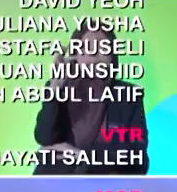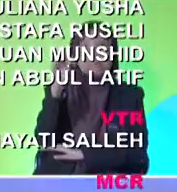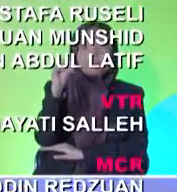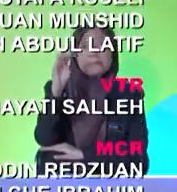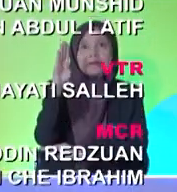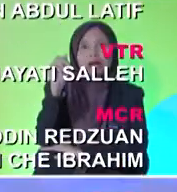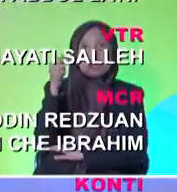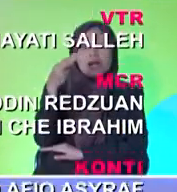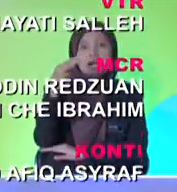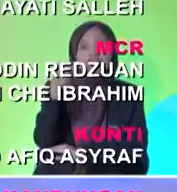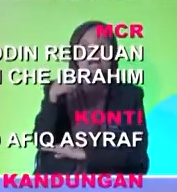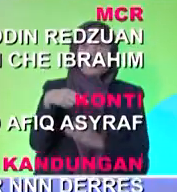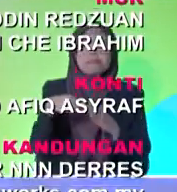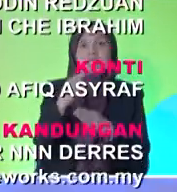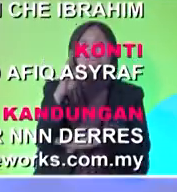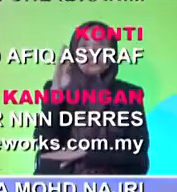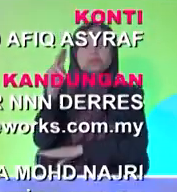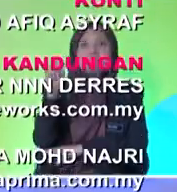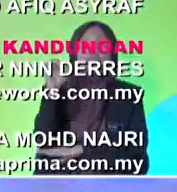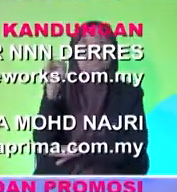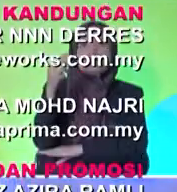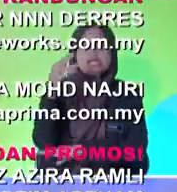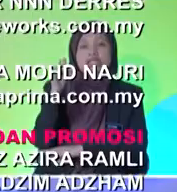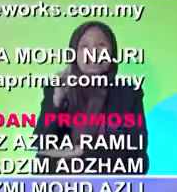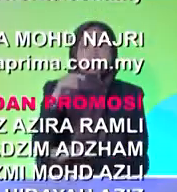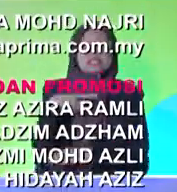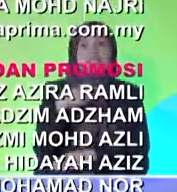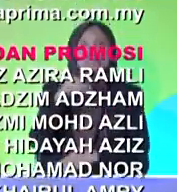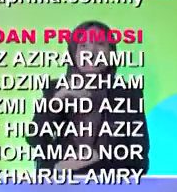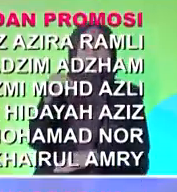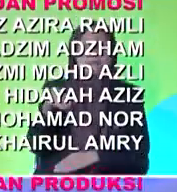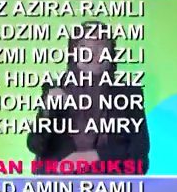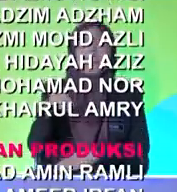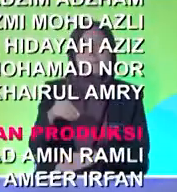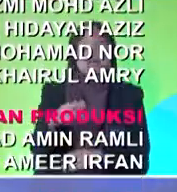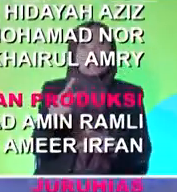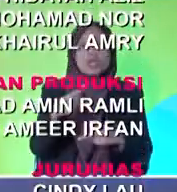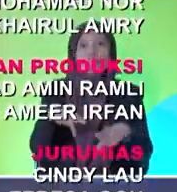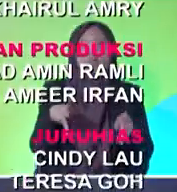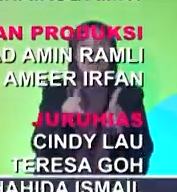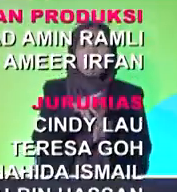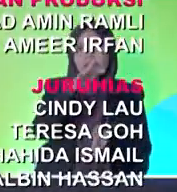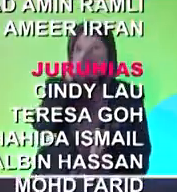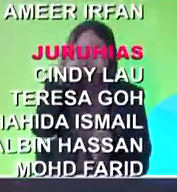yang kita semai pelukan faktor yang sesuai